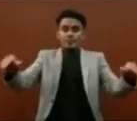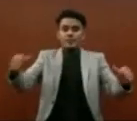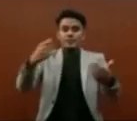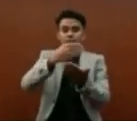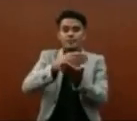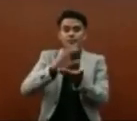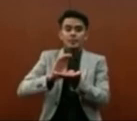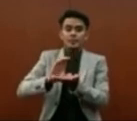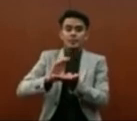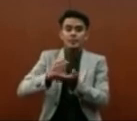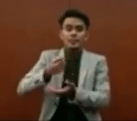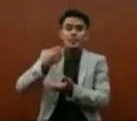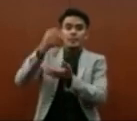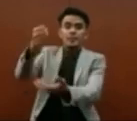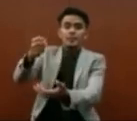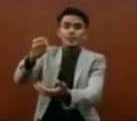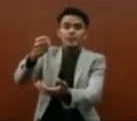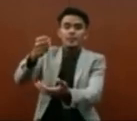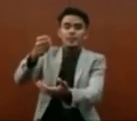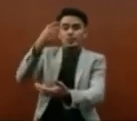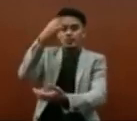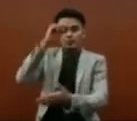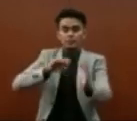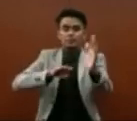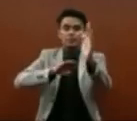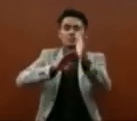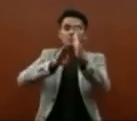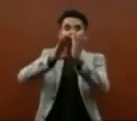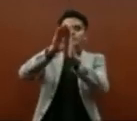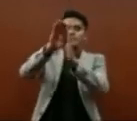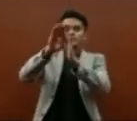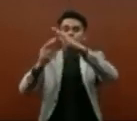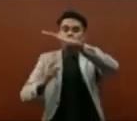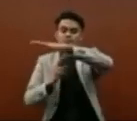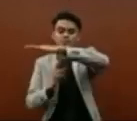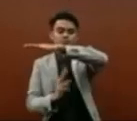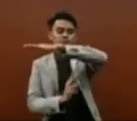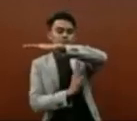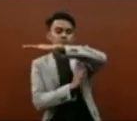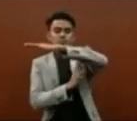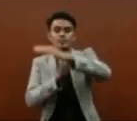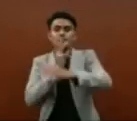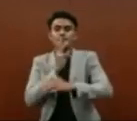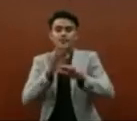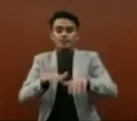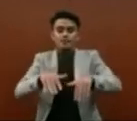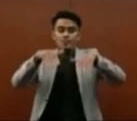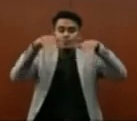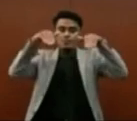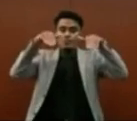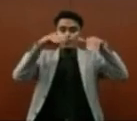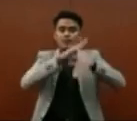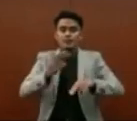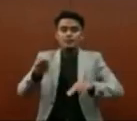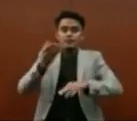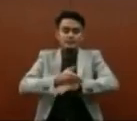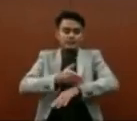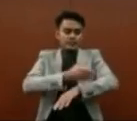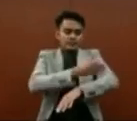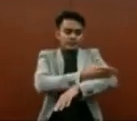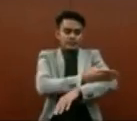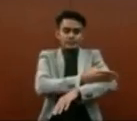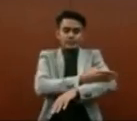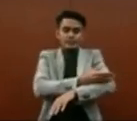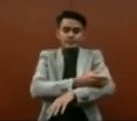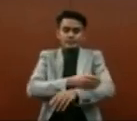oleh kayak negeri bagi tujuan membangunkan sebatan banjir serta menaik taraf saliran diseluruh kawasan